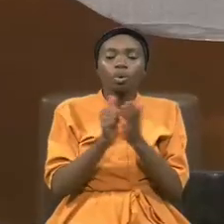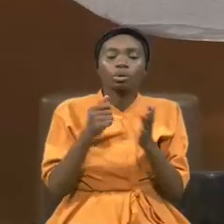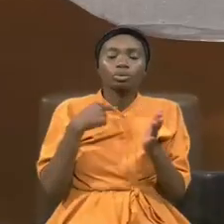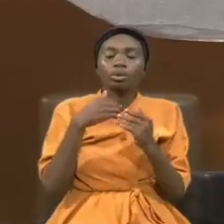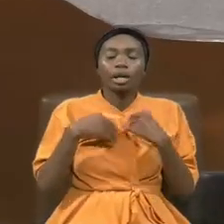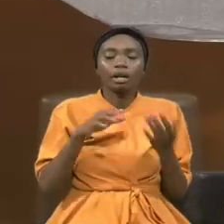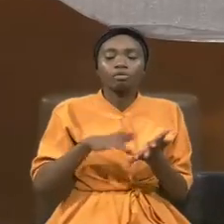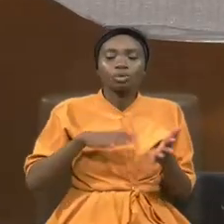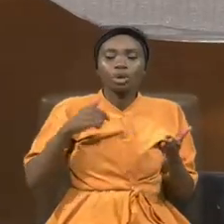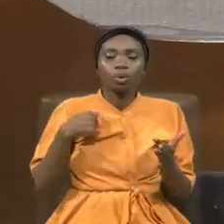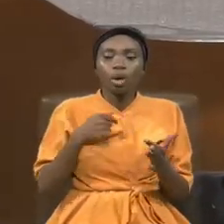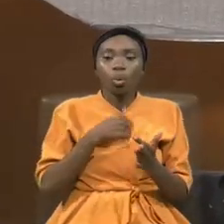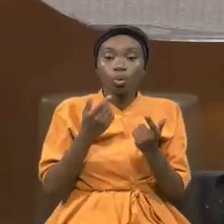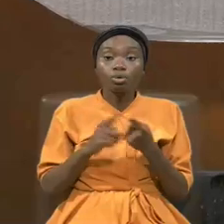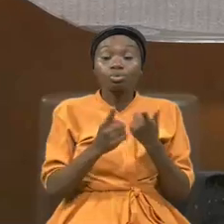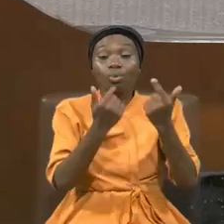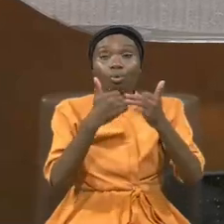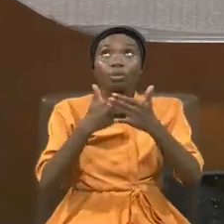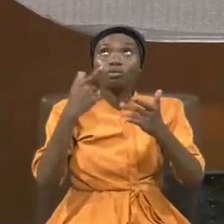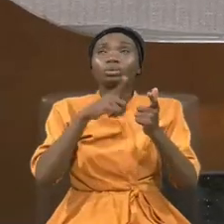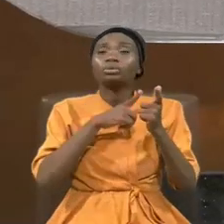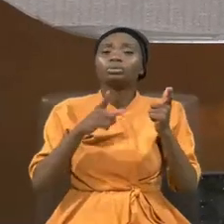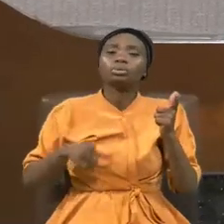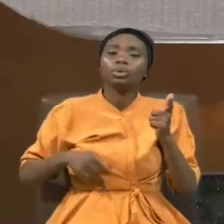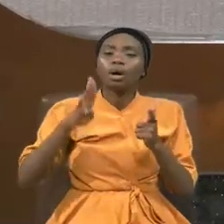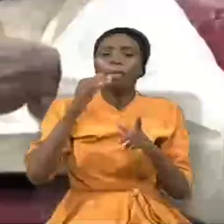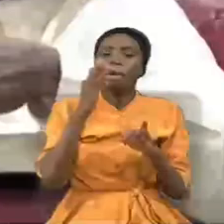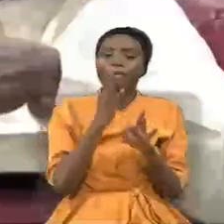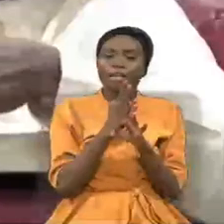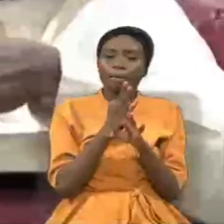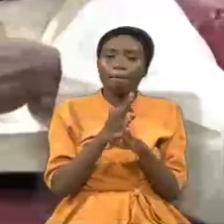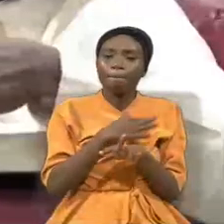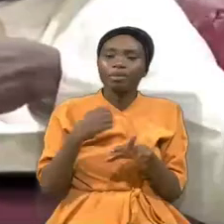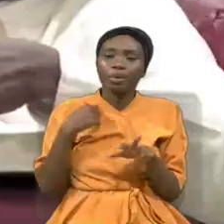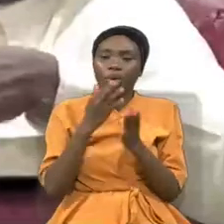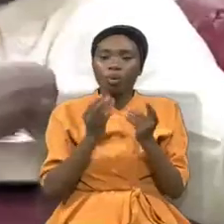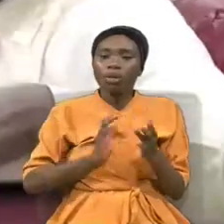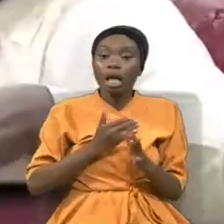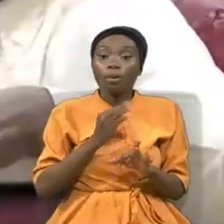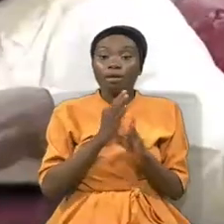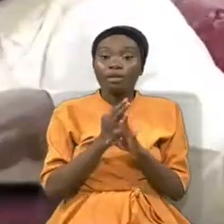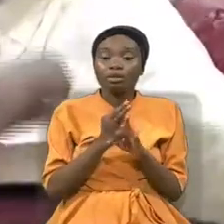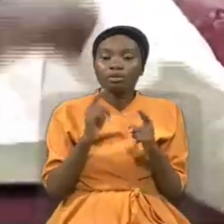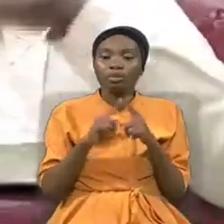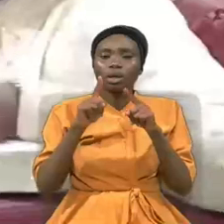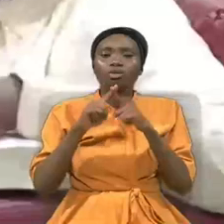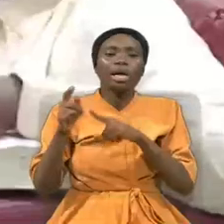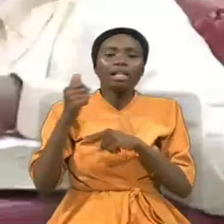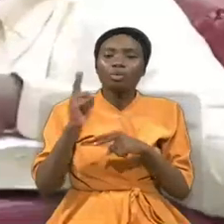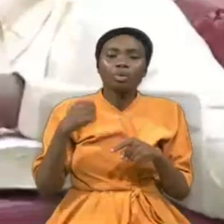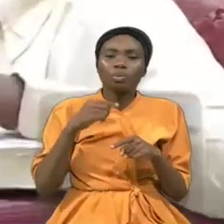qu'on a étudié, nous voulons venir devant le Seigneur par la foi et nous voulons que notre foi,